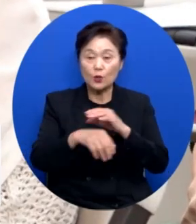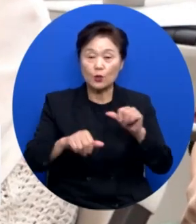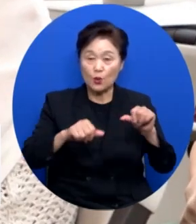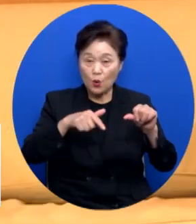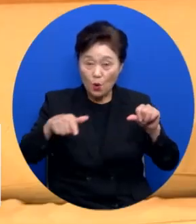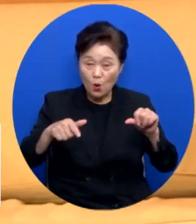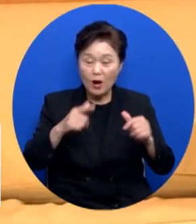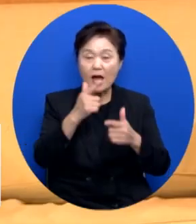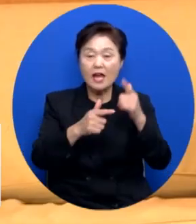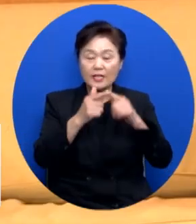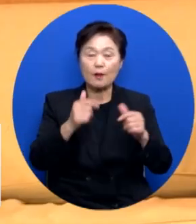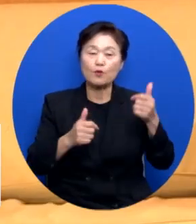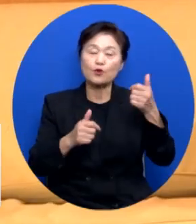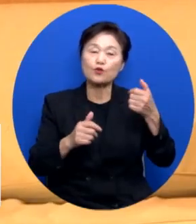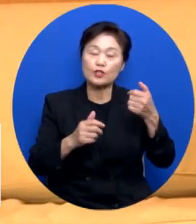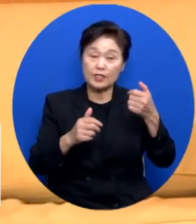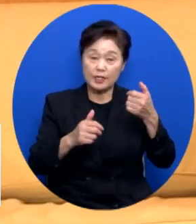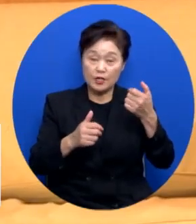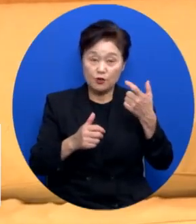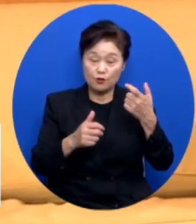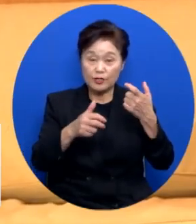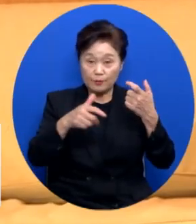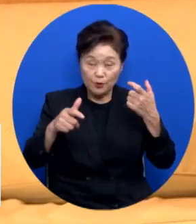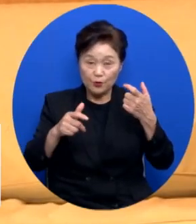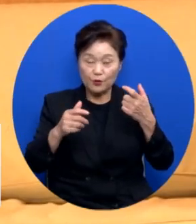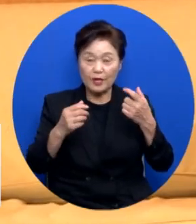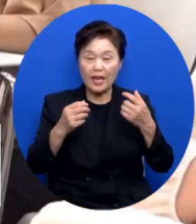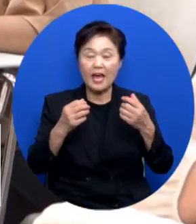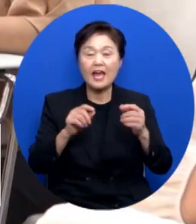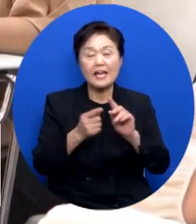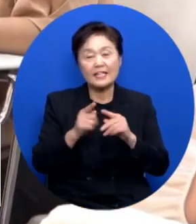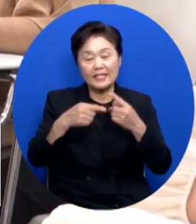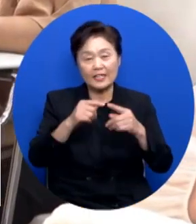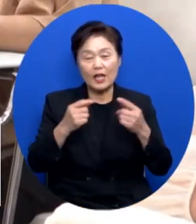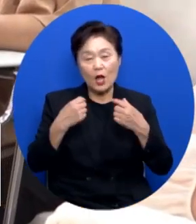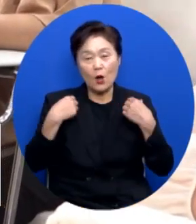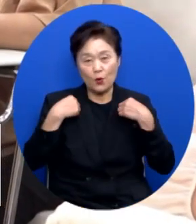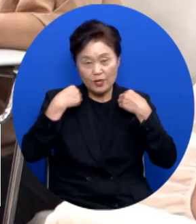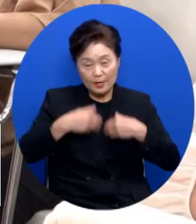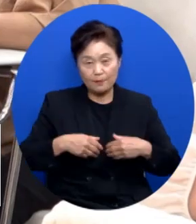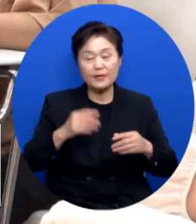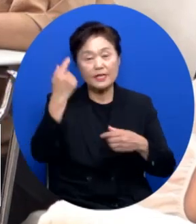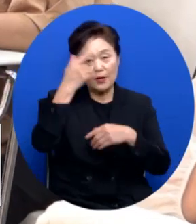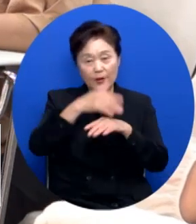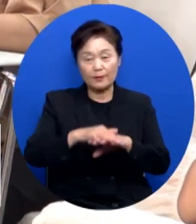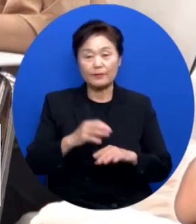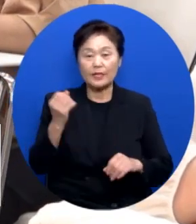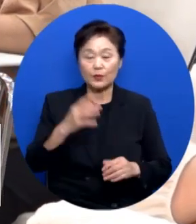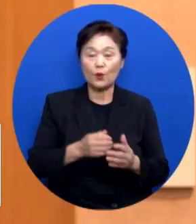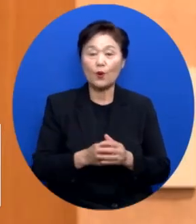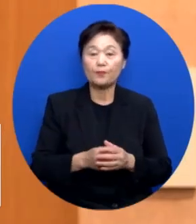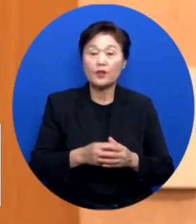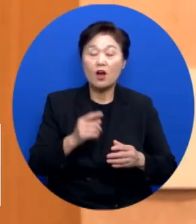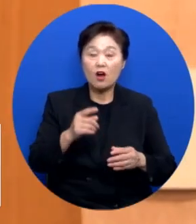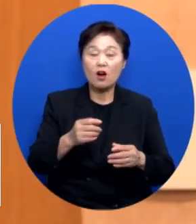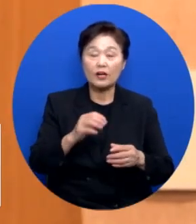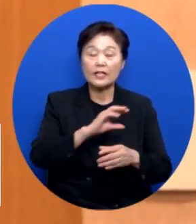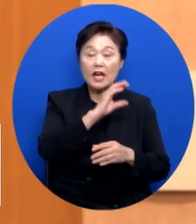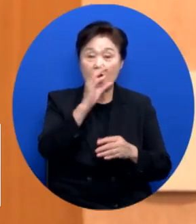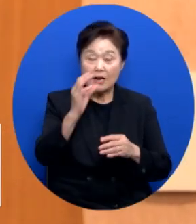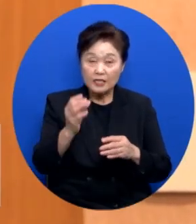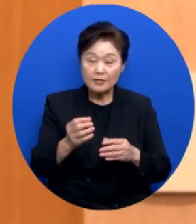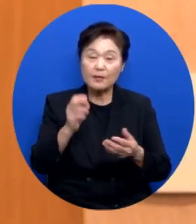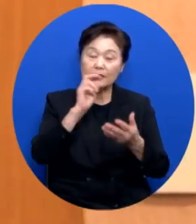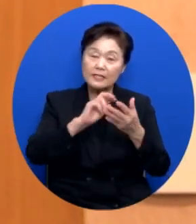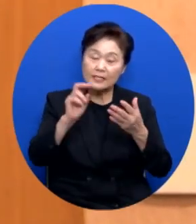인근 나무 60그루에 새 옷을 입힐 예정입니다. 또 11월 28일에는 캐롤 음악회와